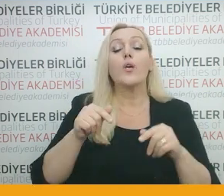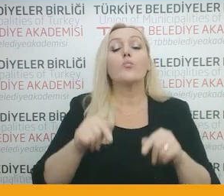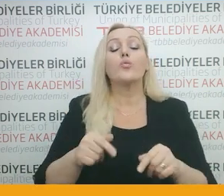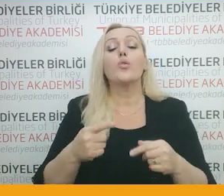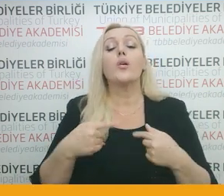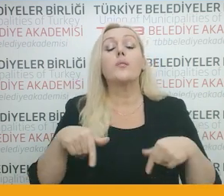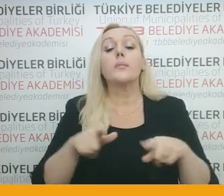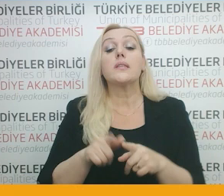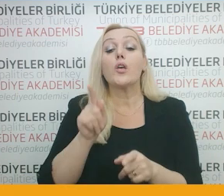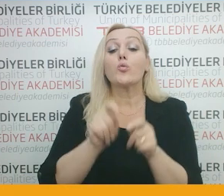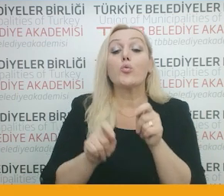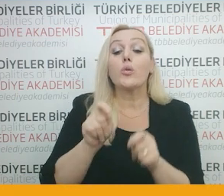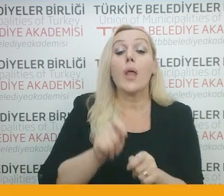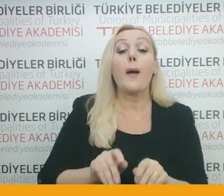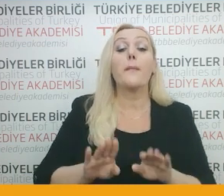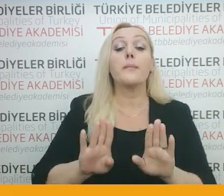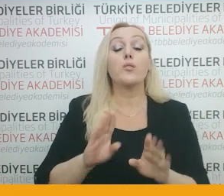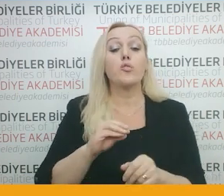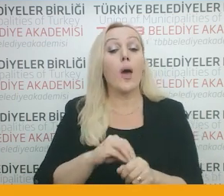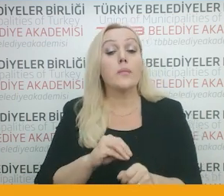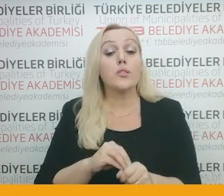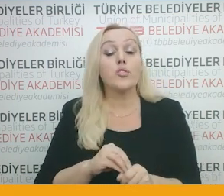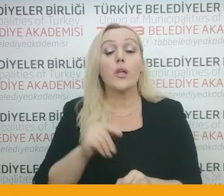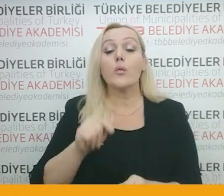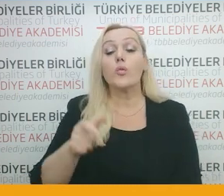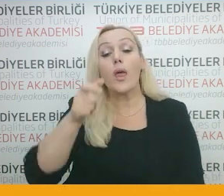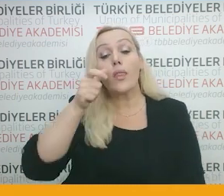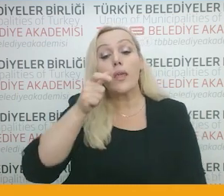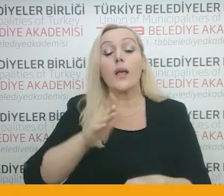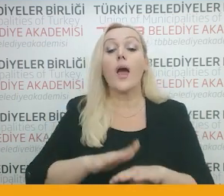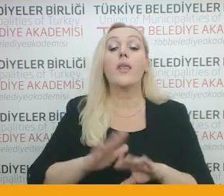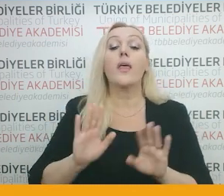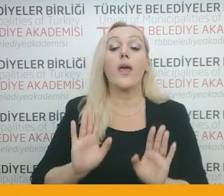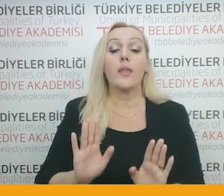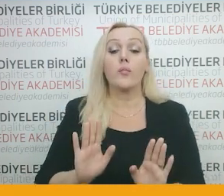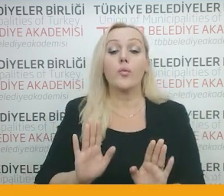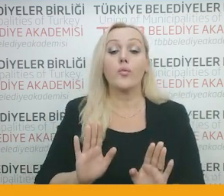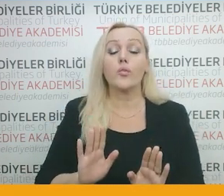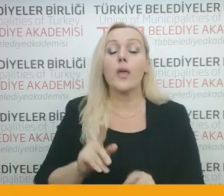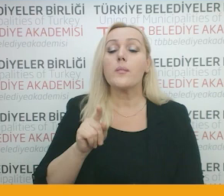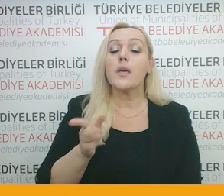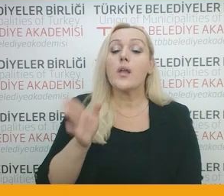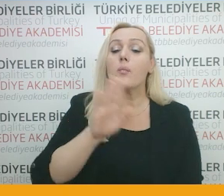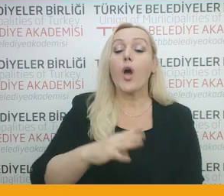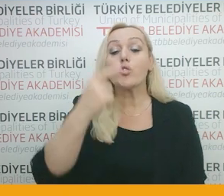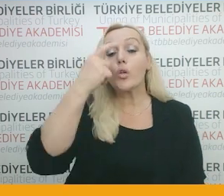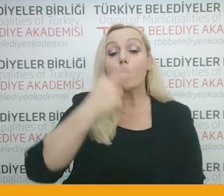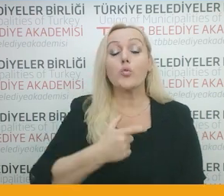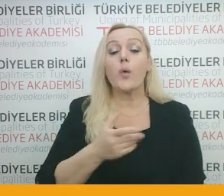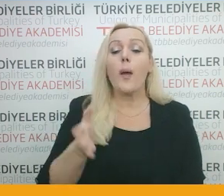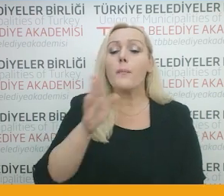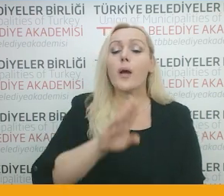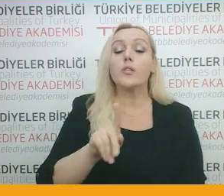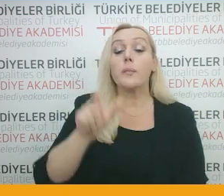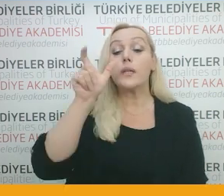bu ürünü biz kullanmayacağız diye bunu göz ardı edebiliyoruz. Bir başka durum, başkasına